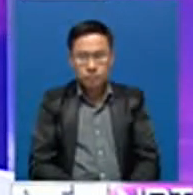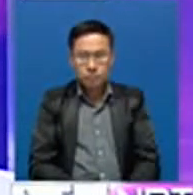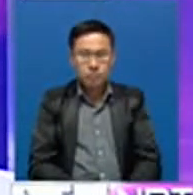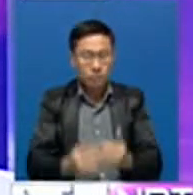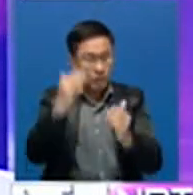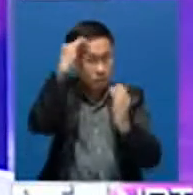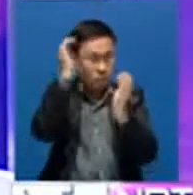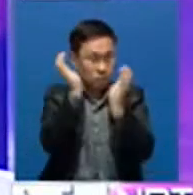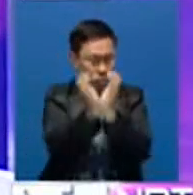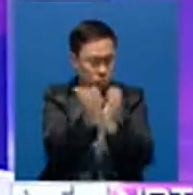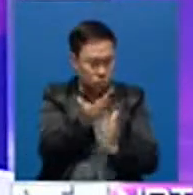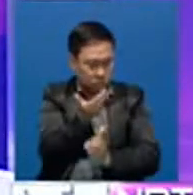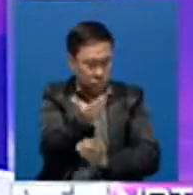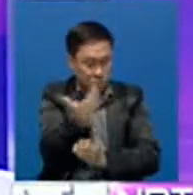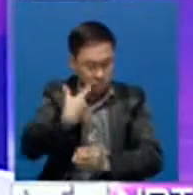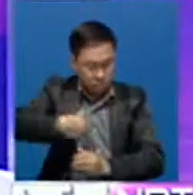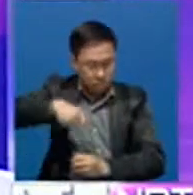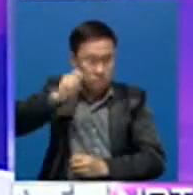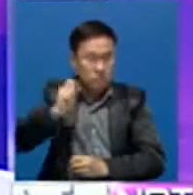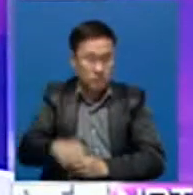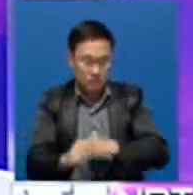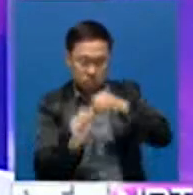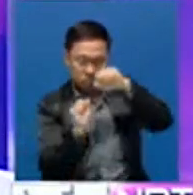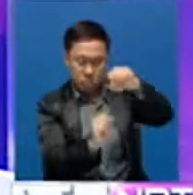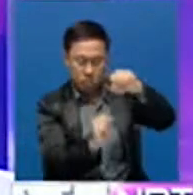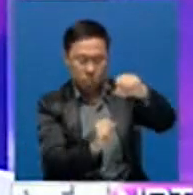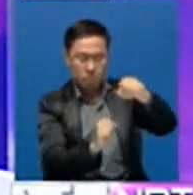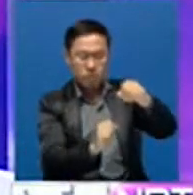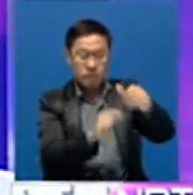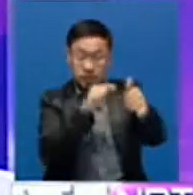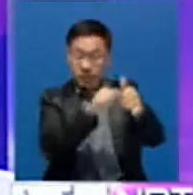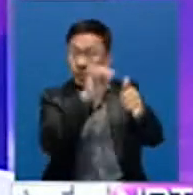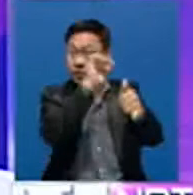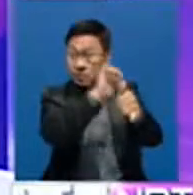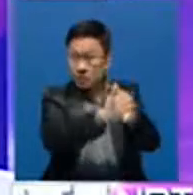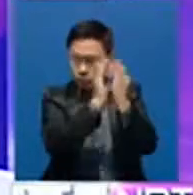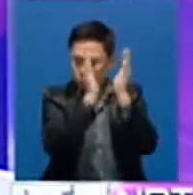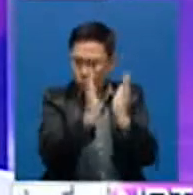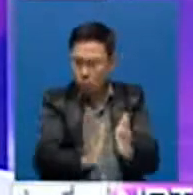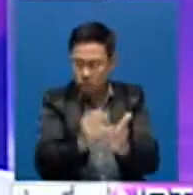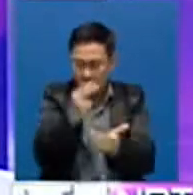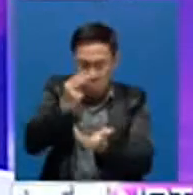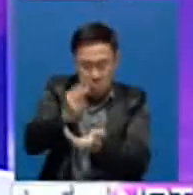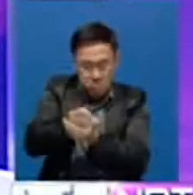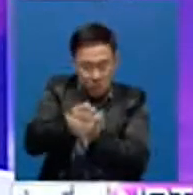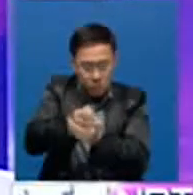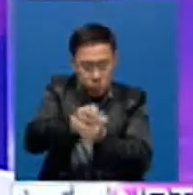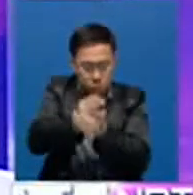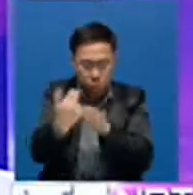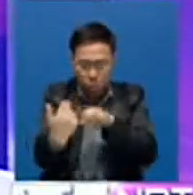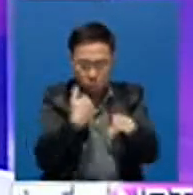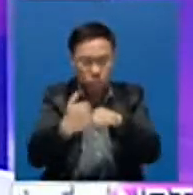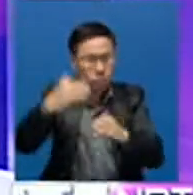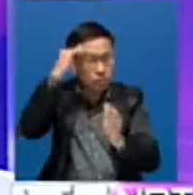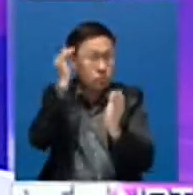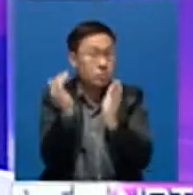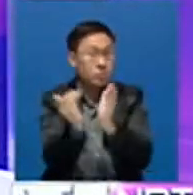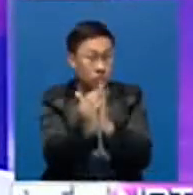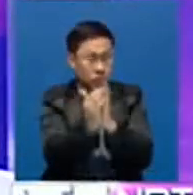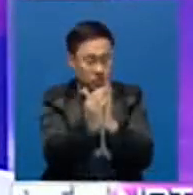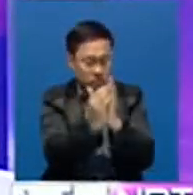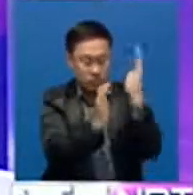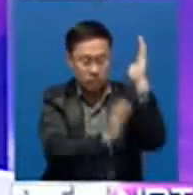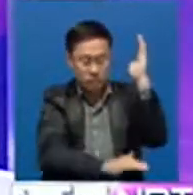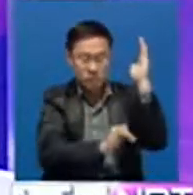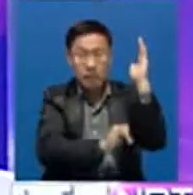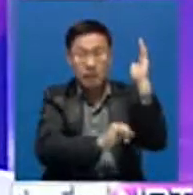ที่ตำรวจเตรียมขออนุมัติหมายจับคนร้ายที่ยิงถล่มรถของรองผู้กำกับการสถานีตำรวจกรงปินังจังหวัดยะลาเมื่อวันที่ 10